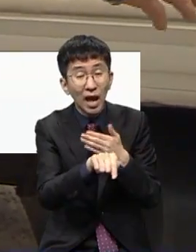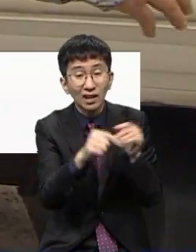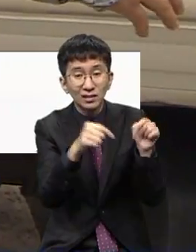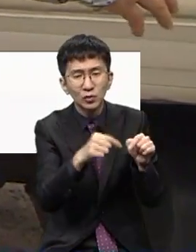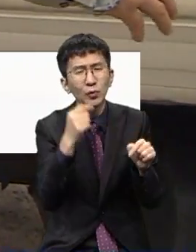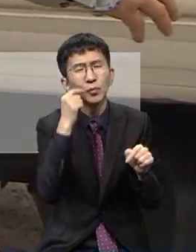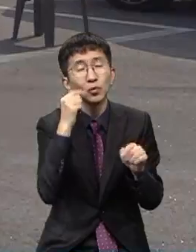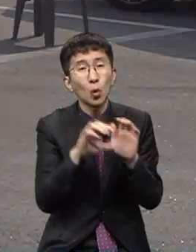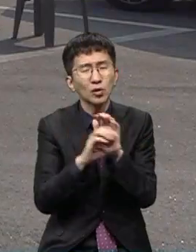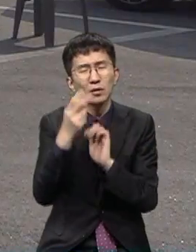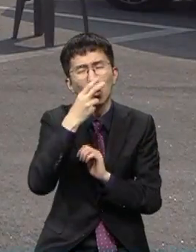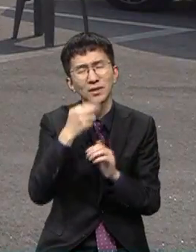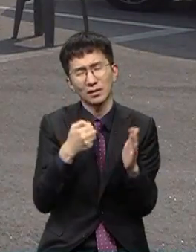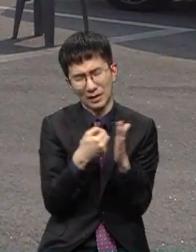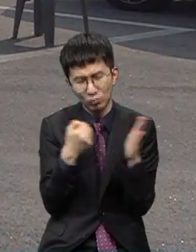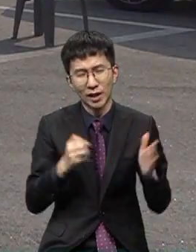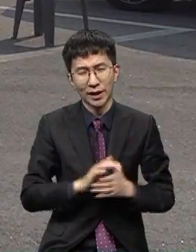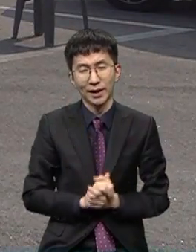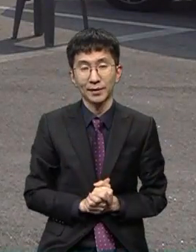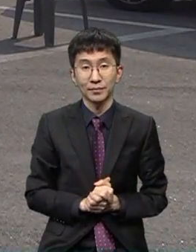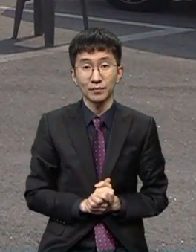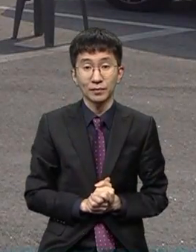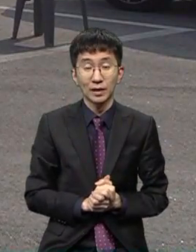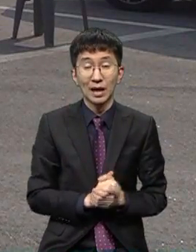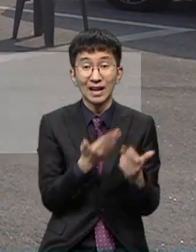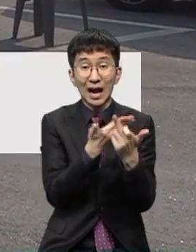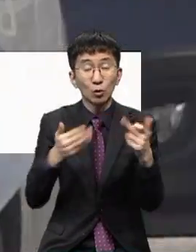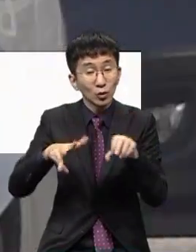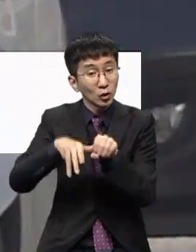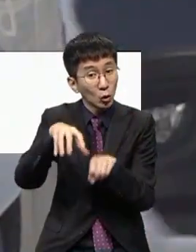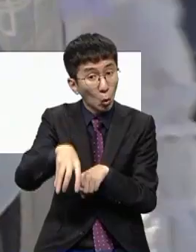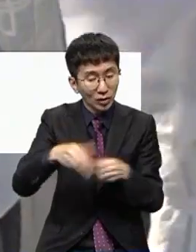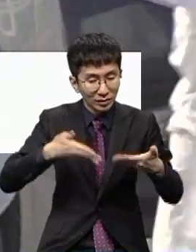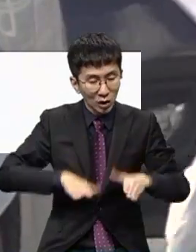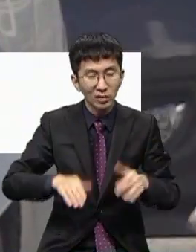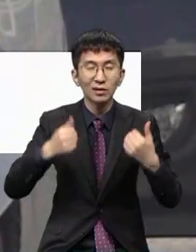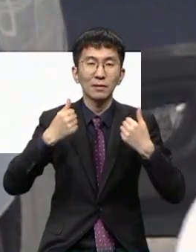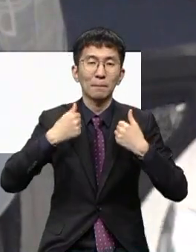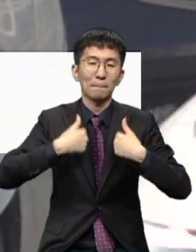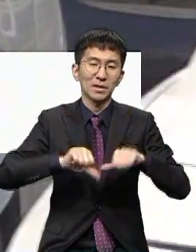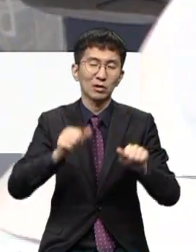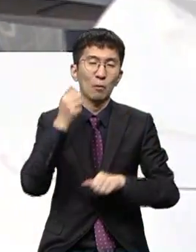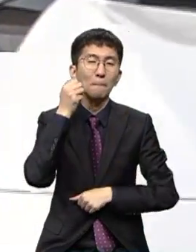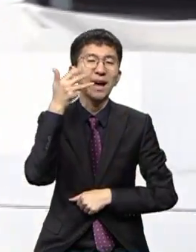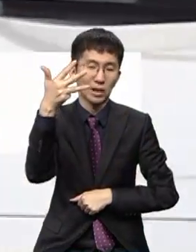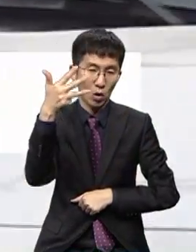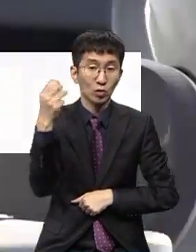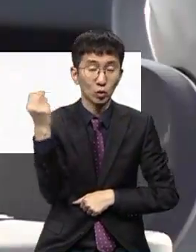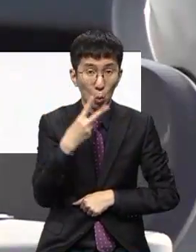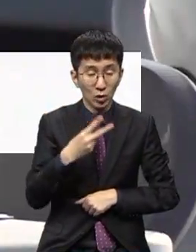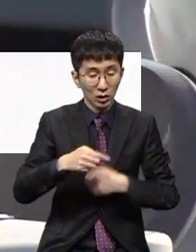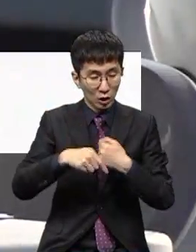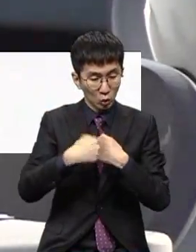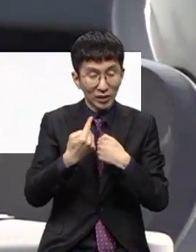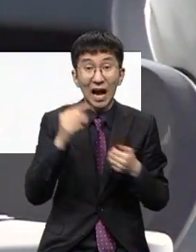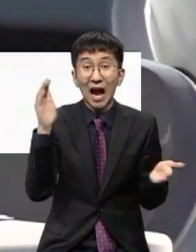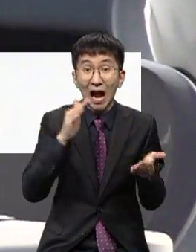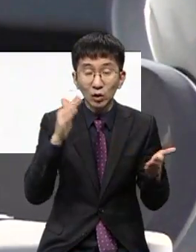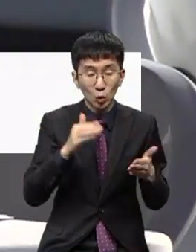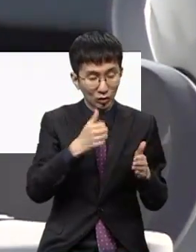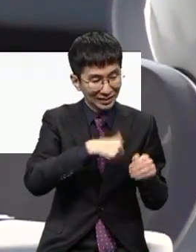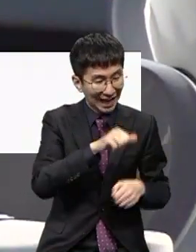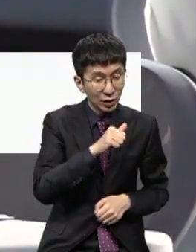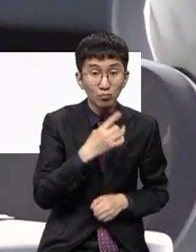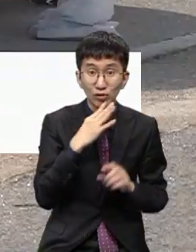안 하거든요. 강원도 철원에서는 생후 8개월 된 쌍둥이와 초등학생 자녀를 포함한 일가족과